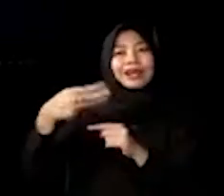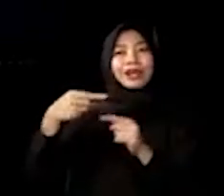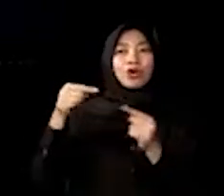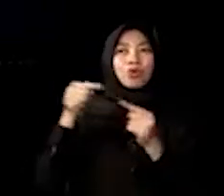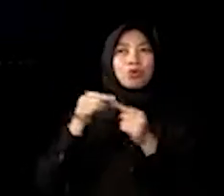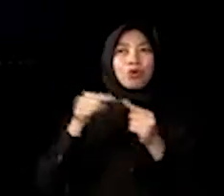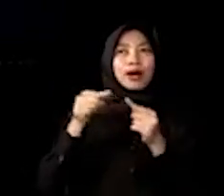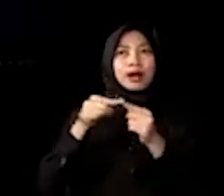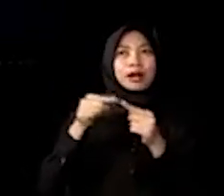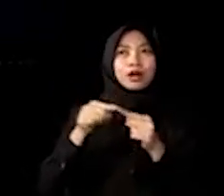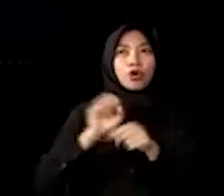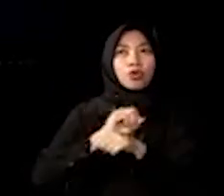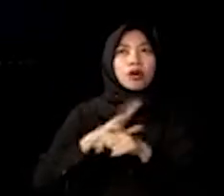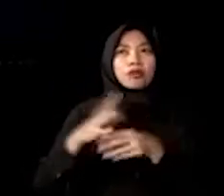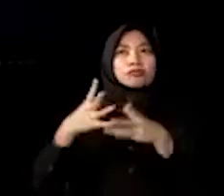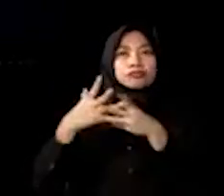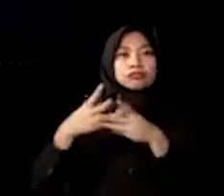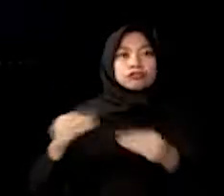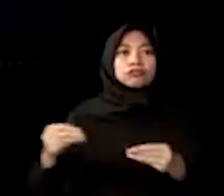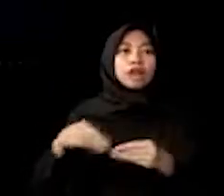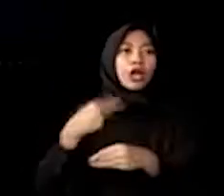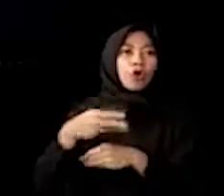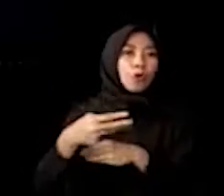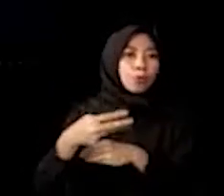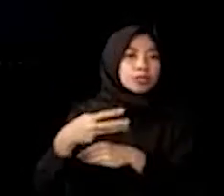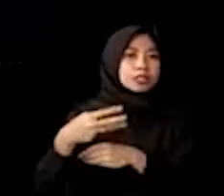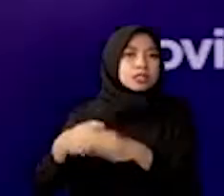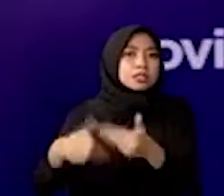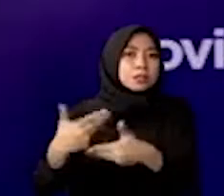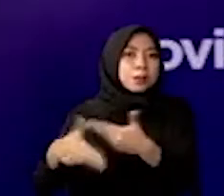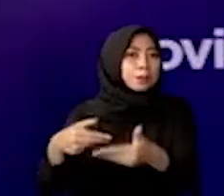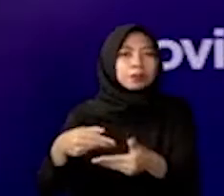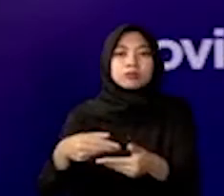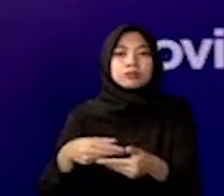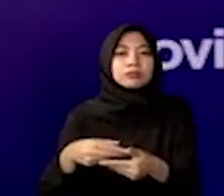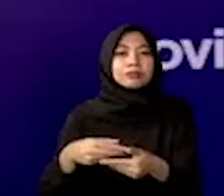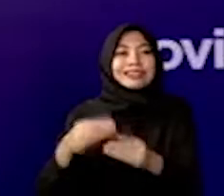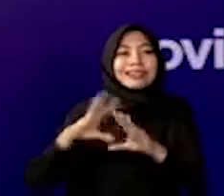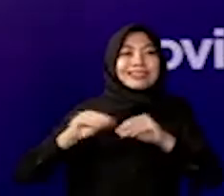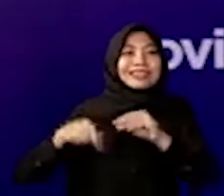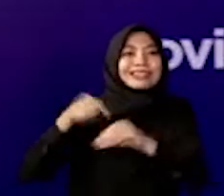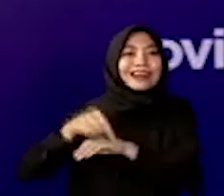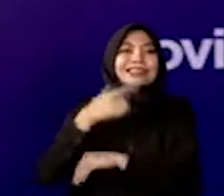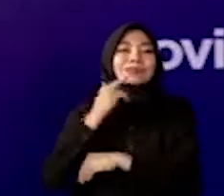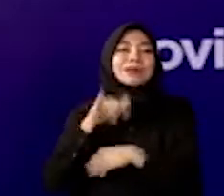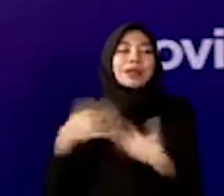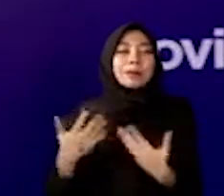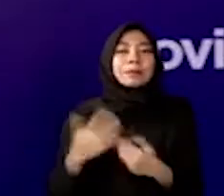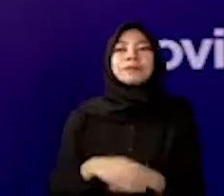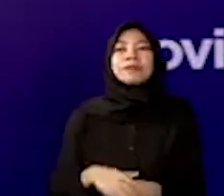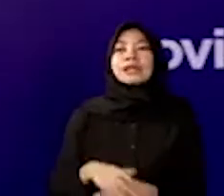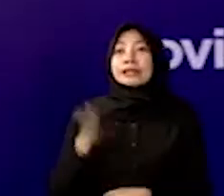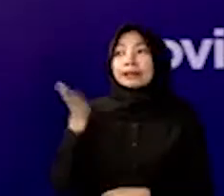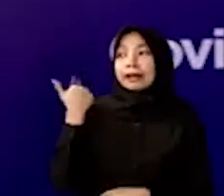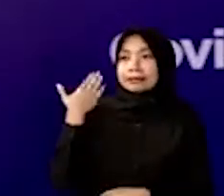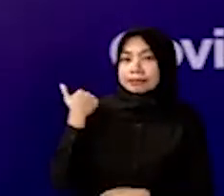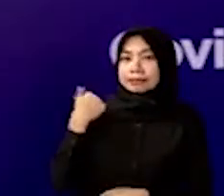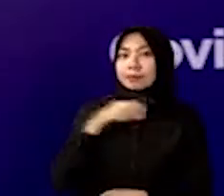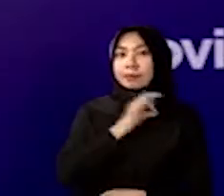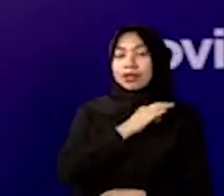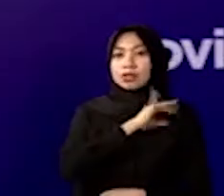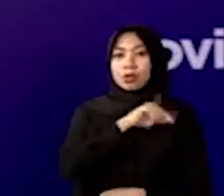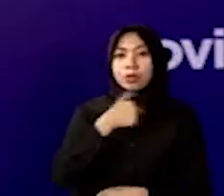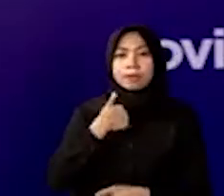dan juga pemulihan ekonomi Indonesia sekarang ini seperti apa Pak Jadi pertama tadi kami laporkan ke bapak presiden bahwa